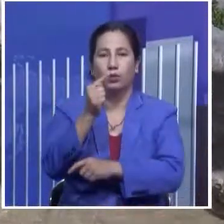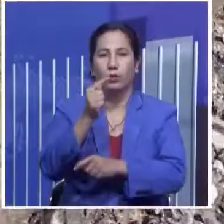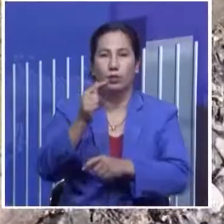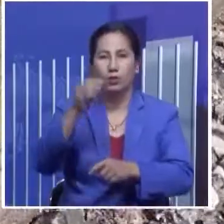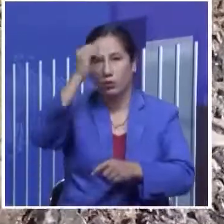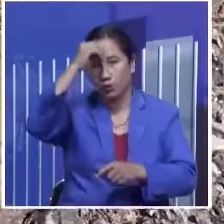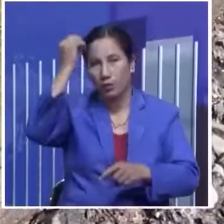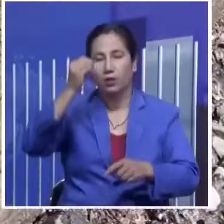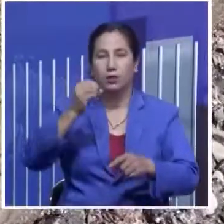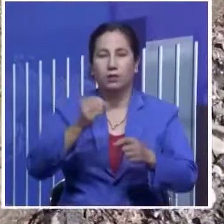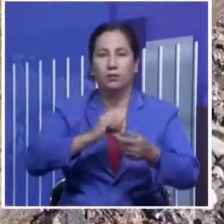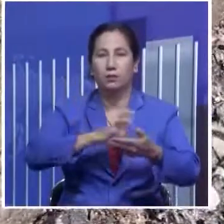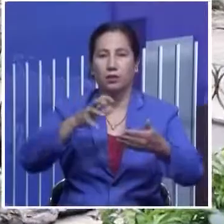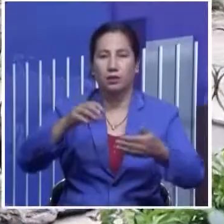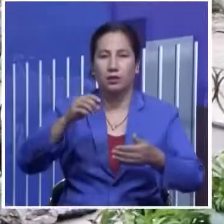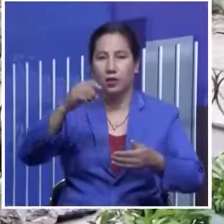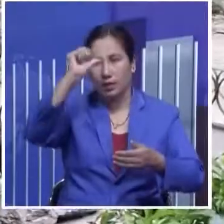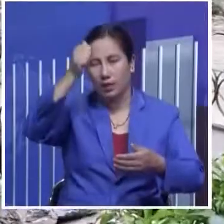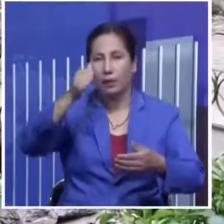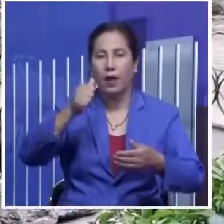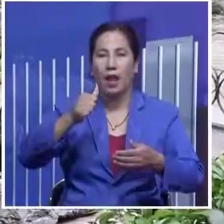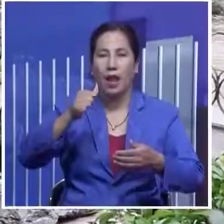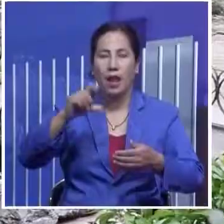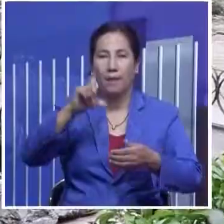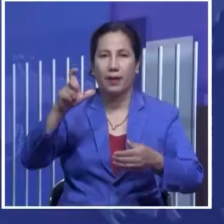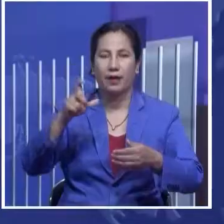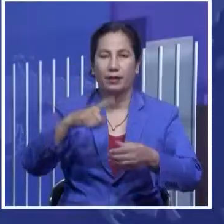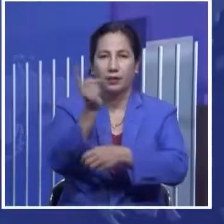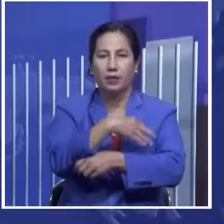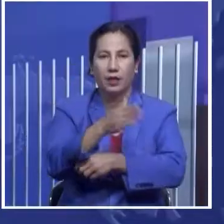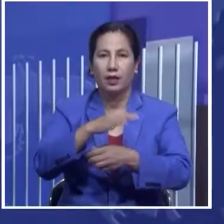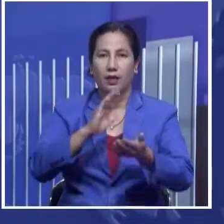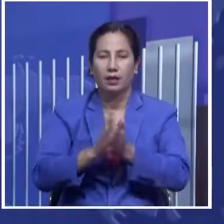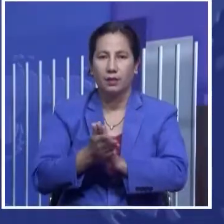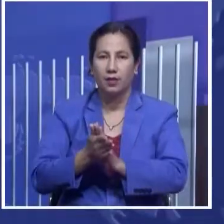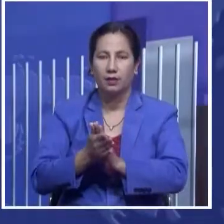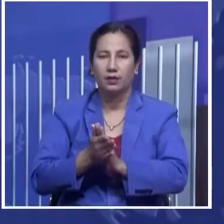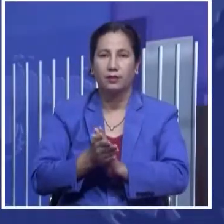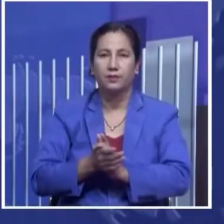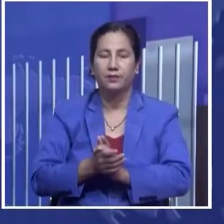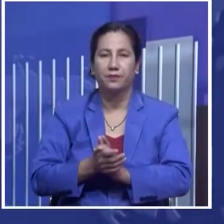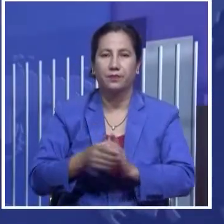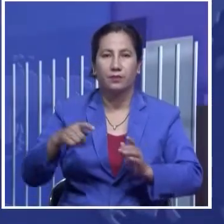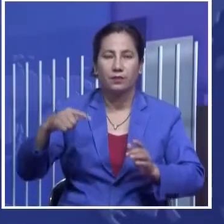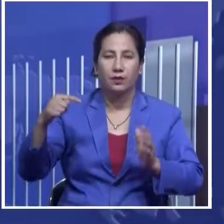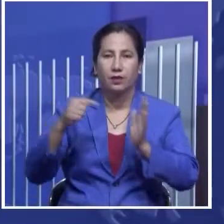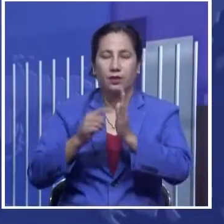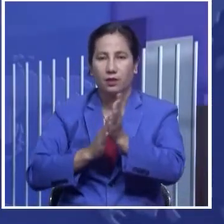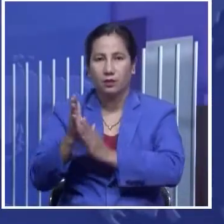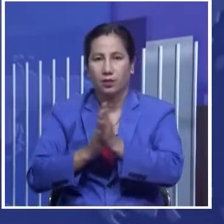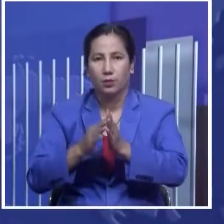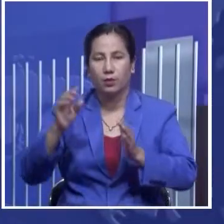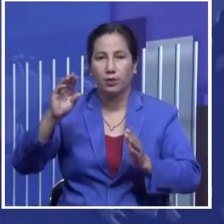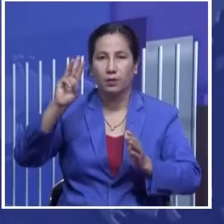प्रदेश, नेपाल भारत सिमानाका झुलाघाट बैतडी। कञ्चनपुरको महाकाली नदीमा पानीको बहाव